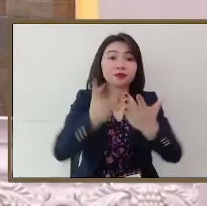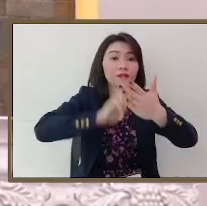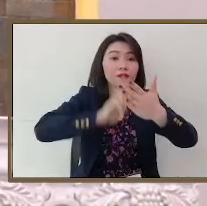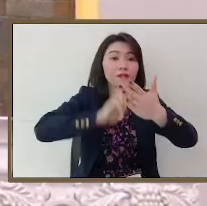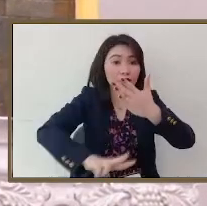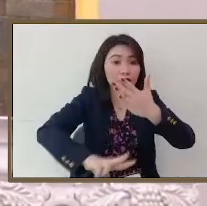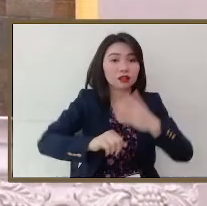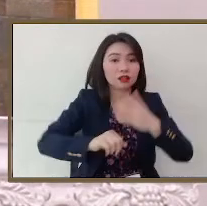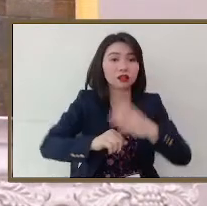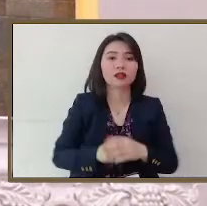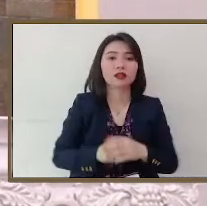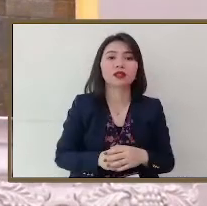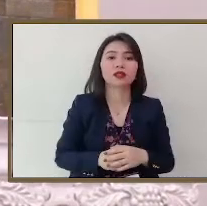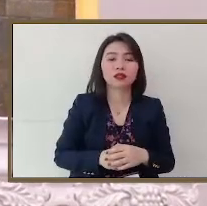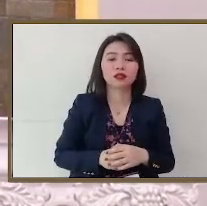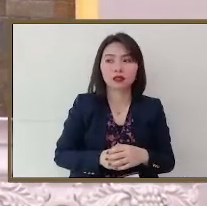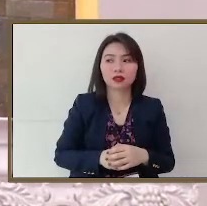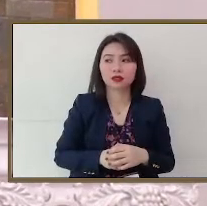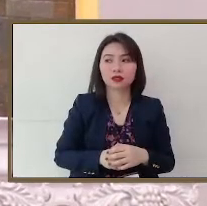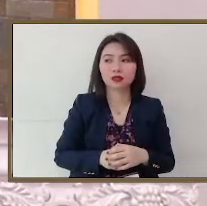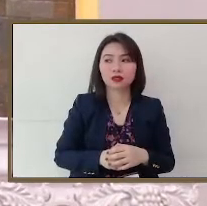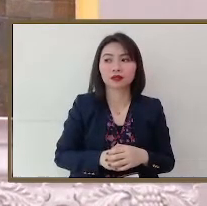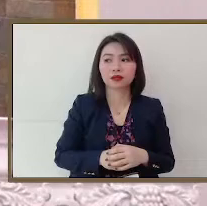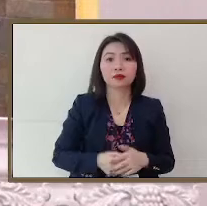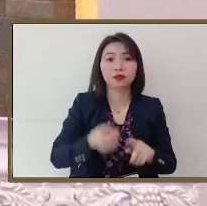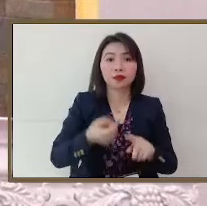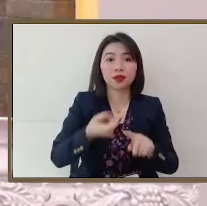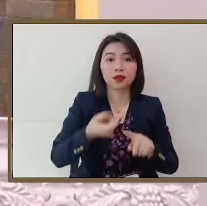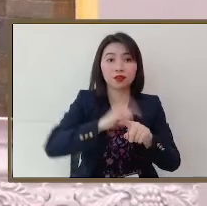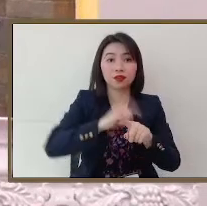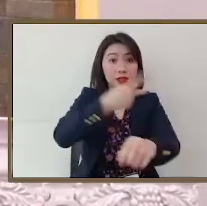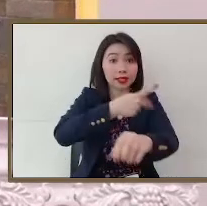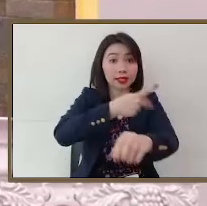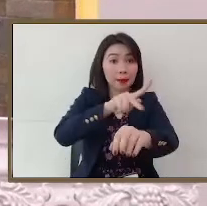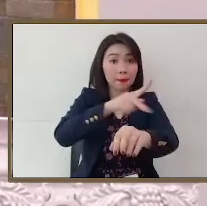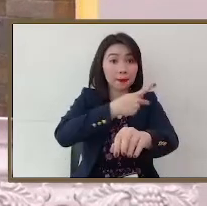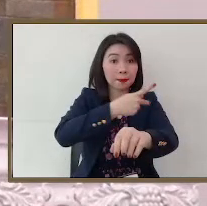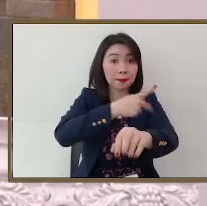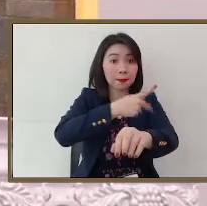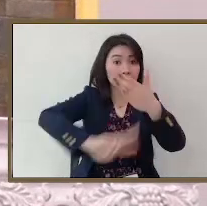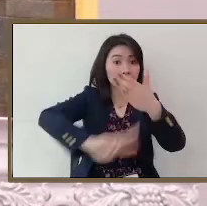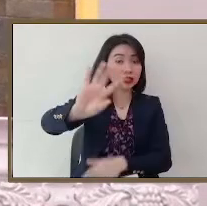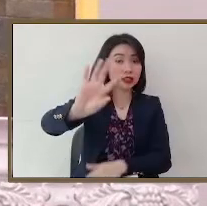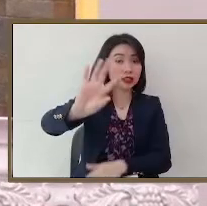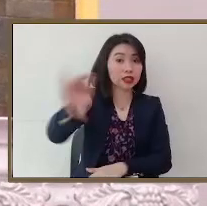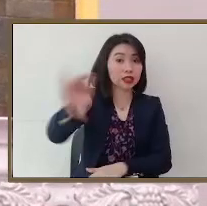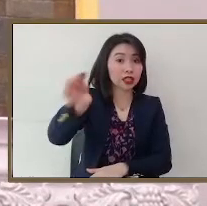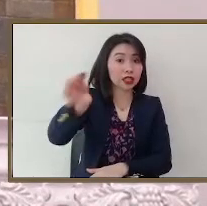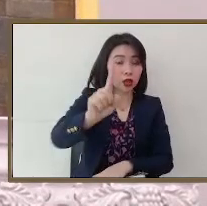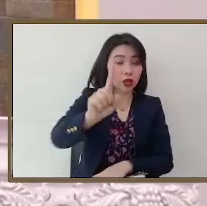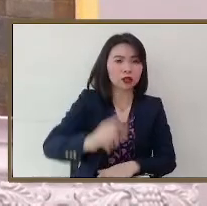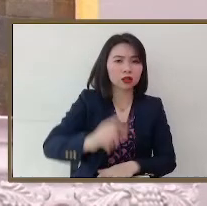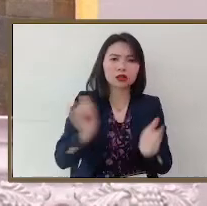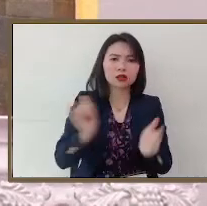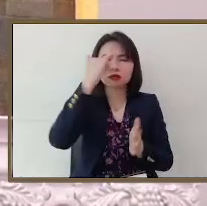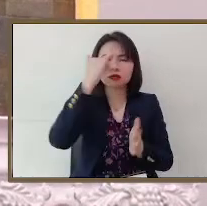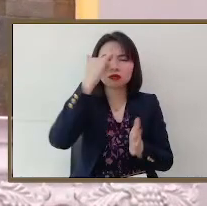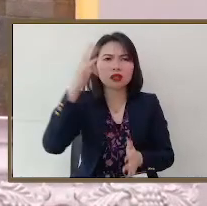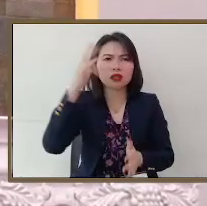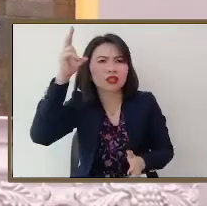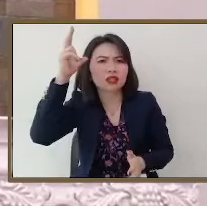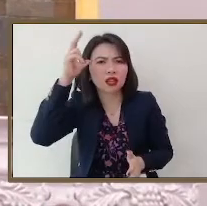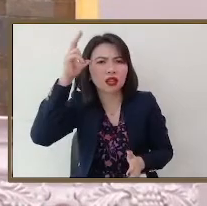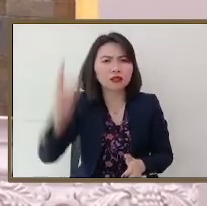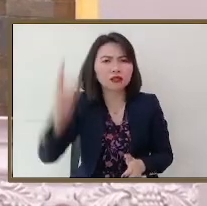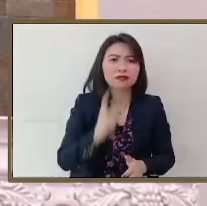he quotes a passage in the scripture about from Psalm 91. You see, now kaya ang Diablo nag-quote din siya,